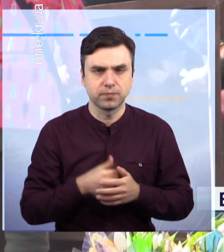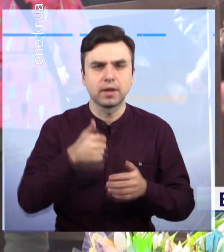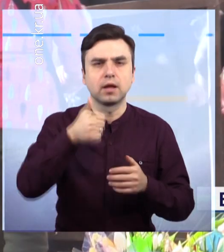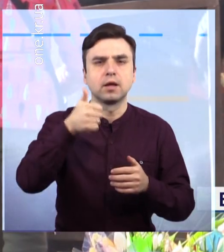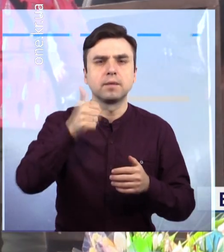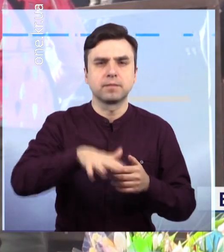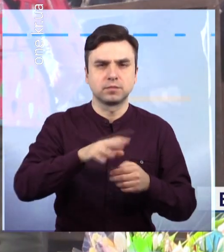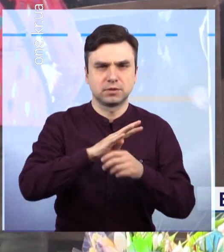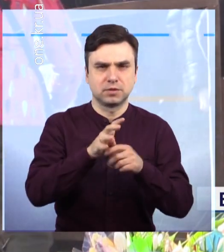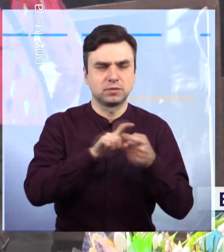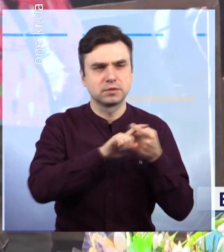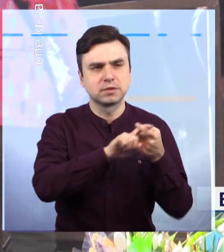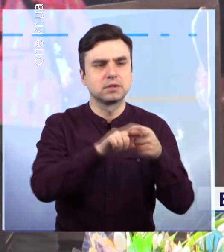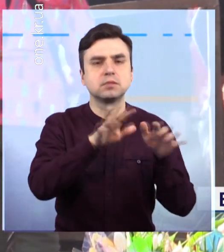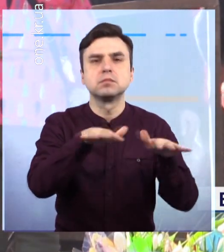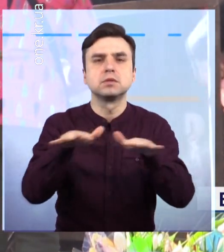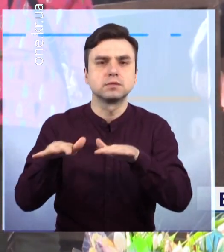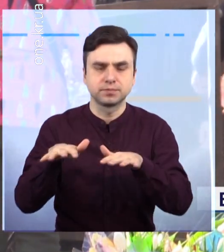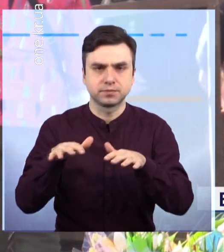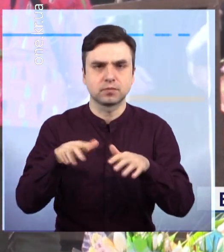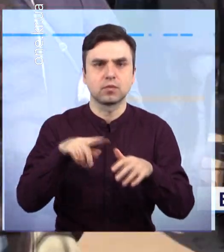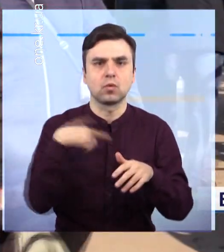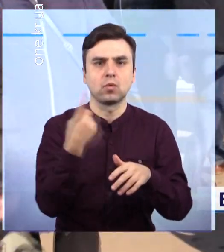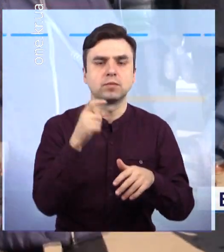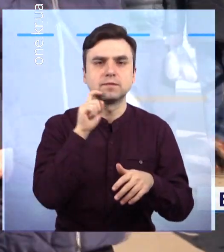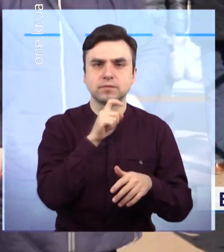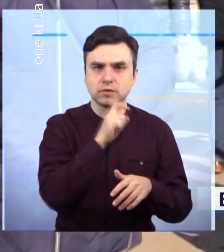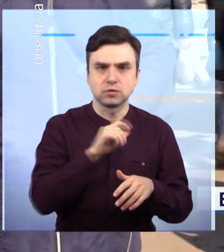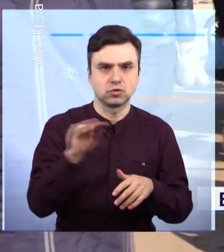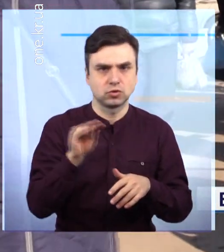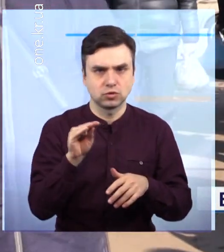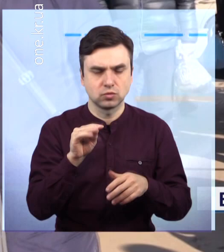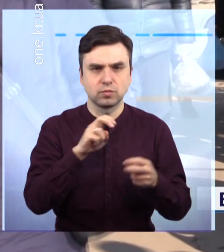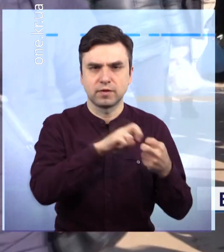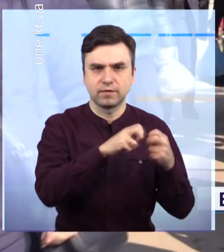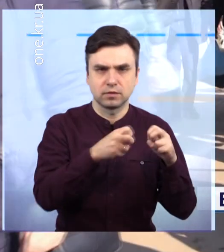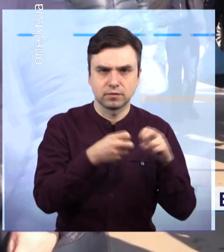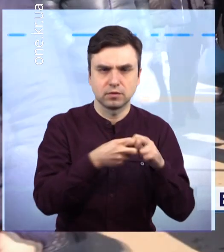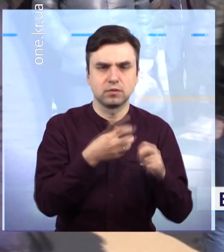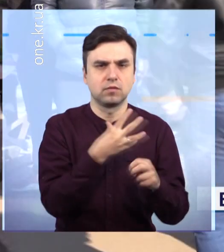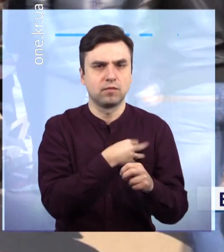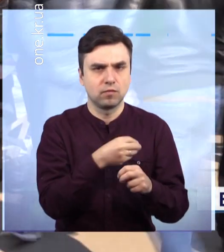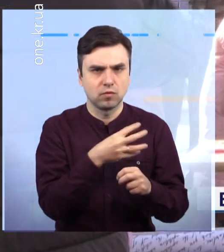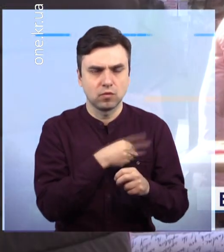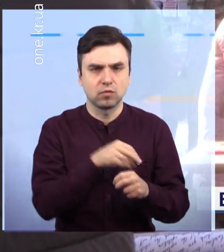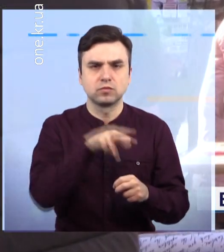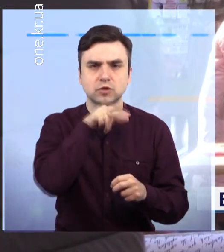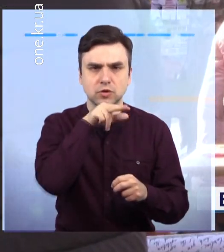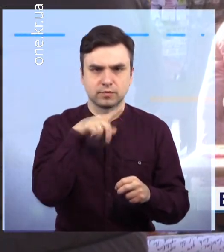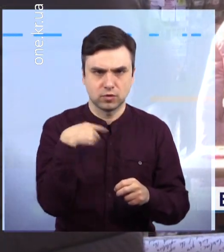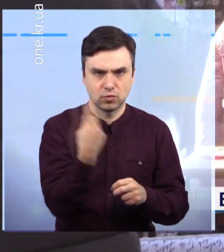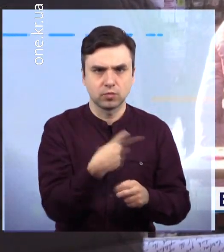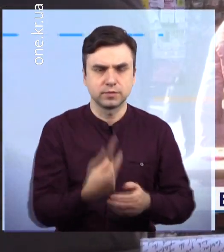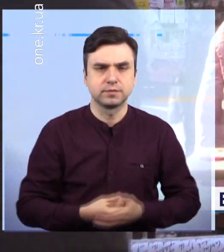людей. У тому числі 309 дітей, а також 123 медпрацівника. Таким чином, загальна статистика інфікованих з